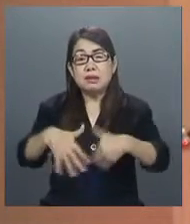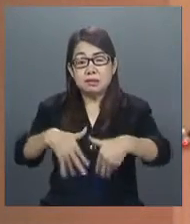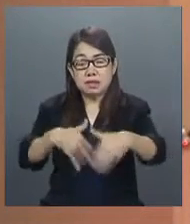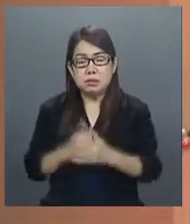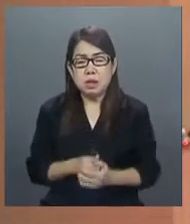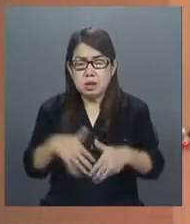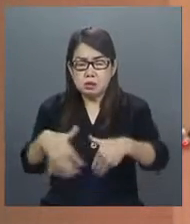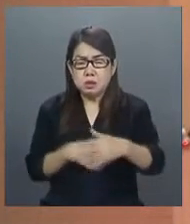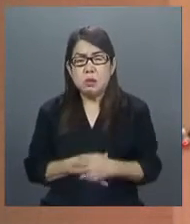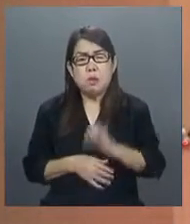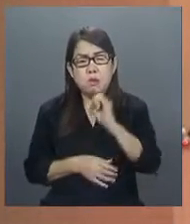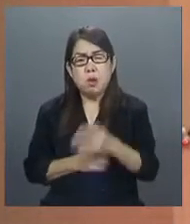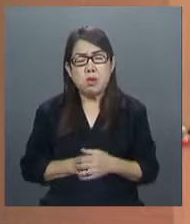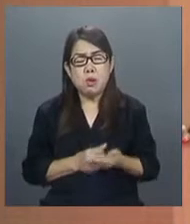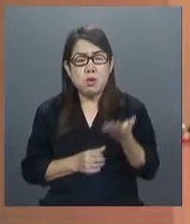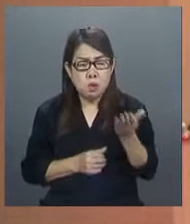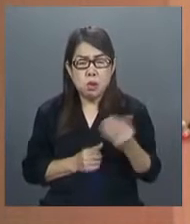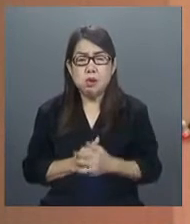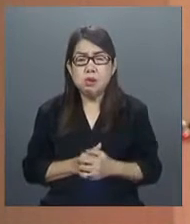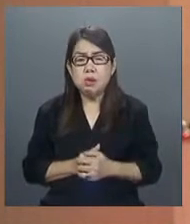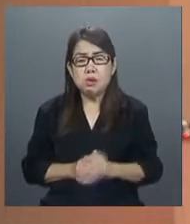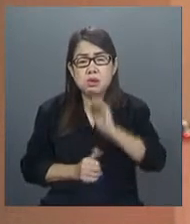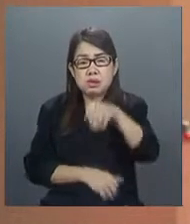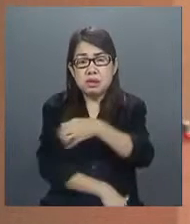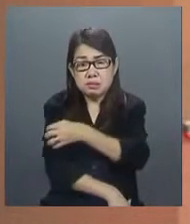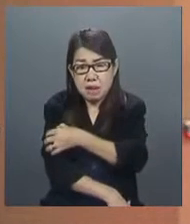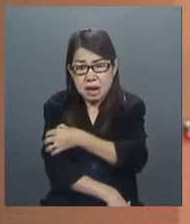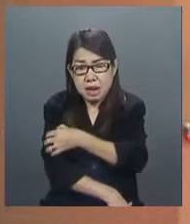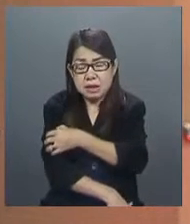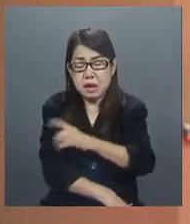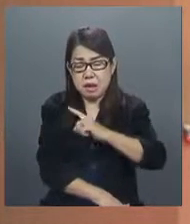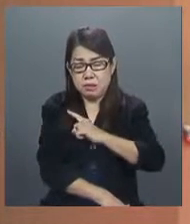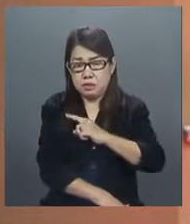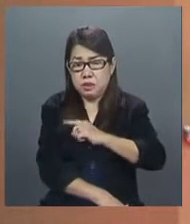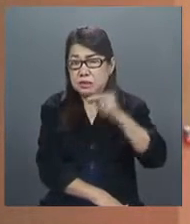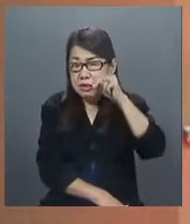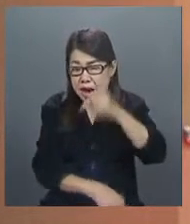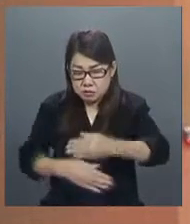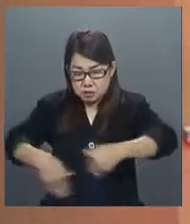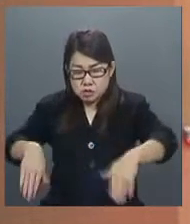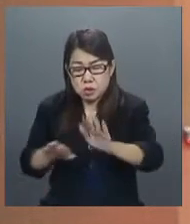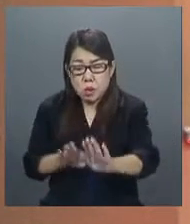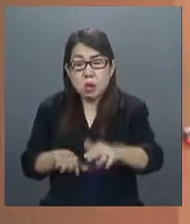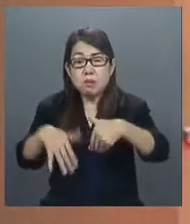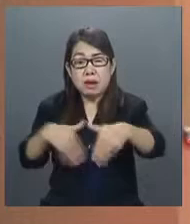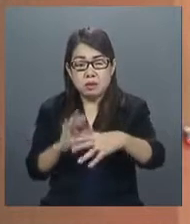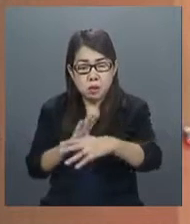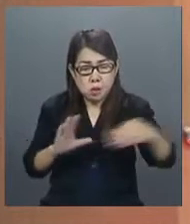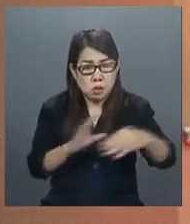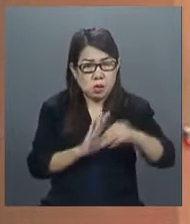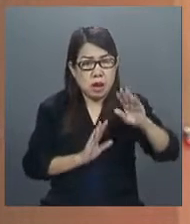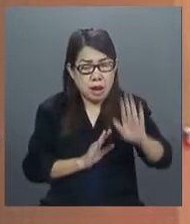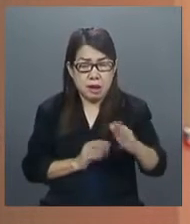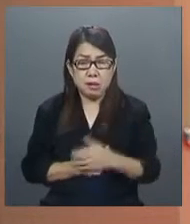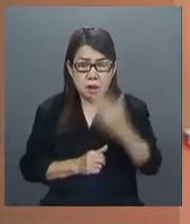ต้านไม่ยอมให้ทางเทศบาลนครนครศรีธรรมราชสูบน้ำจากบ่อน้ำใช้ของชาวบ้านครับเนื่องจากเกรงว่าบ้านเรือนที่